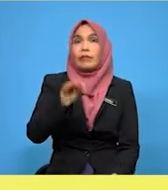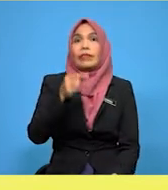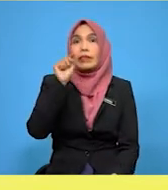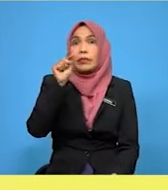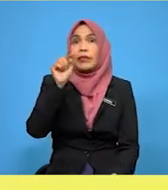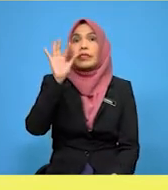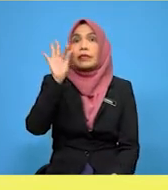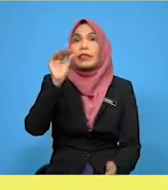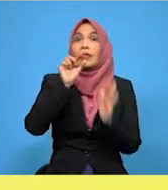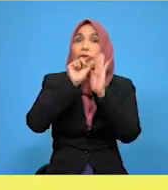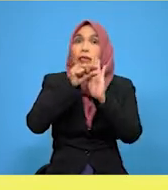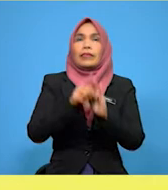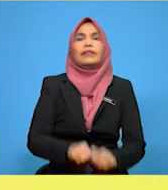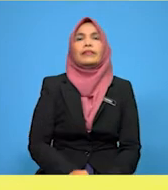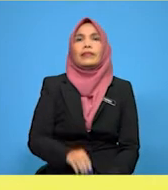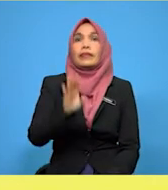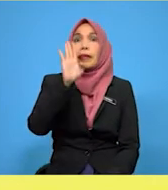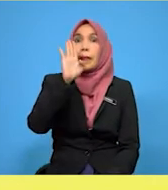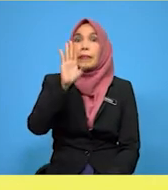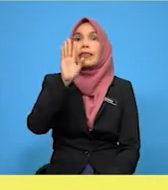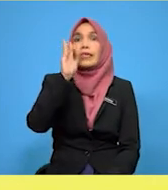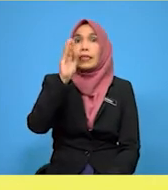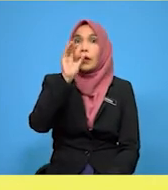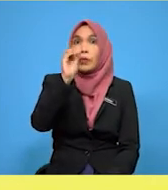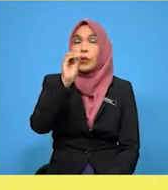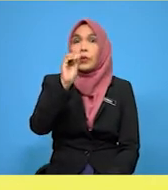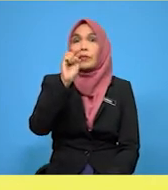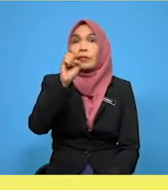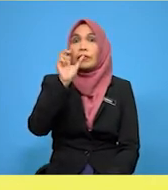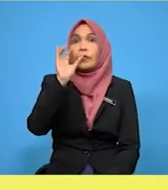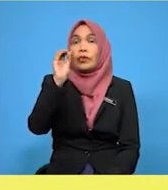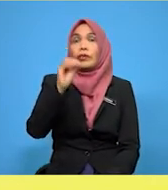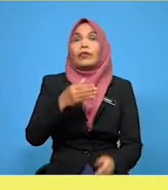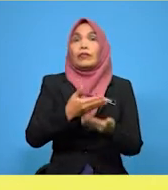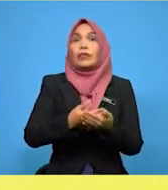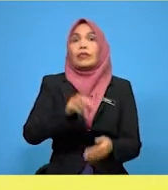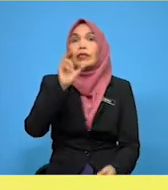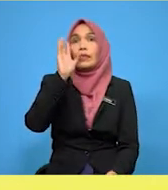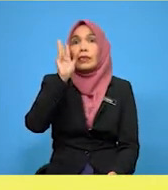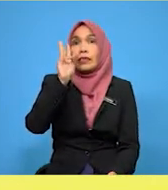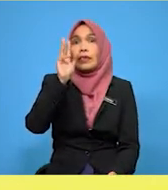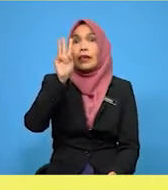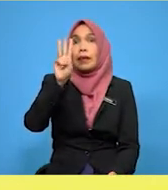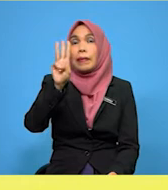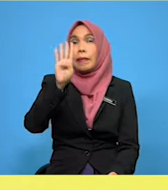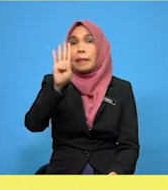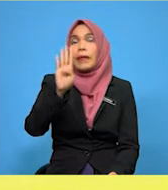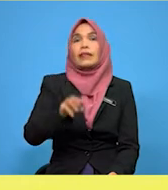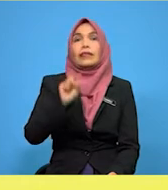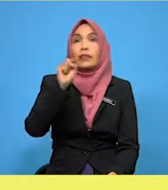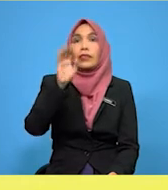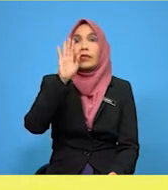B, ia berada di julat 60 sehingga 64.9 gram. Bagi grade C, ia berada di